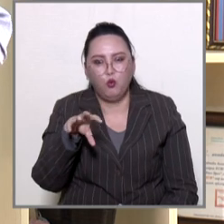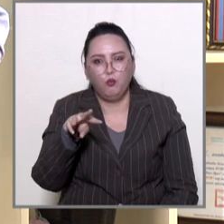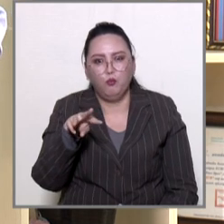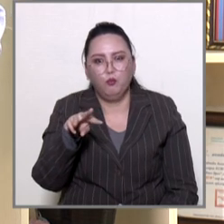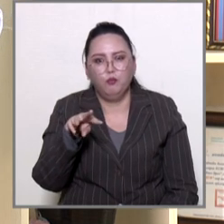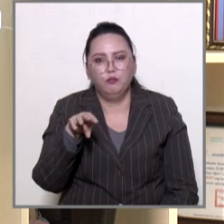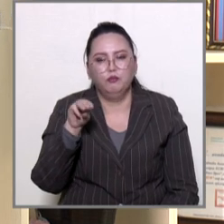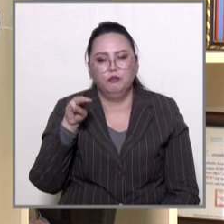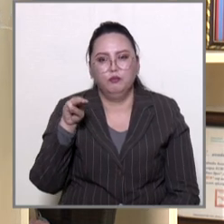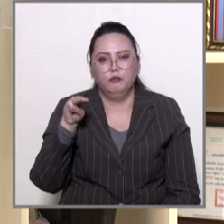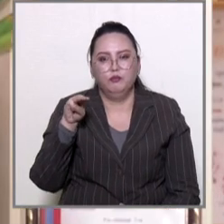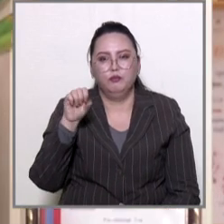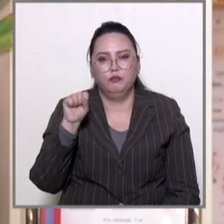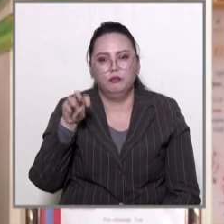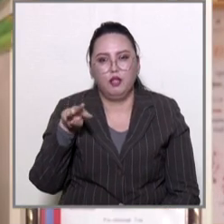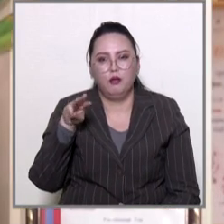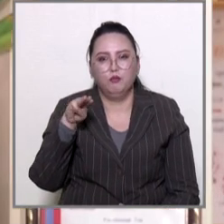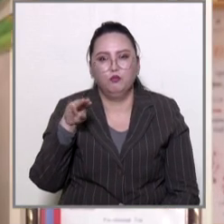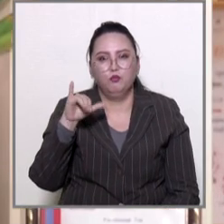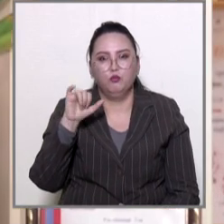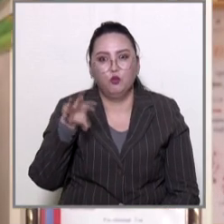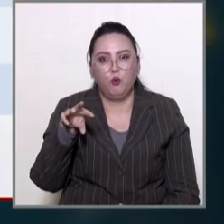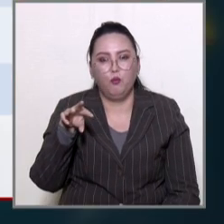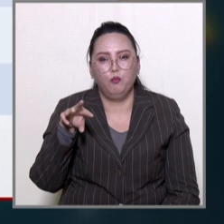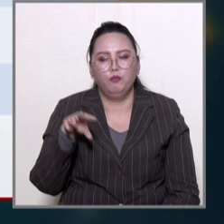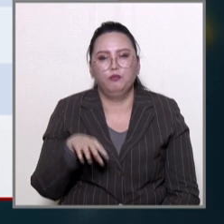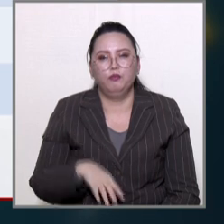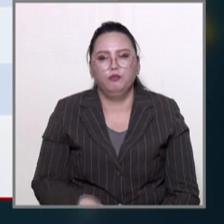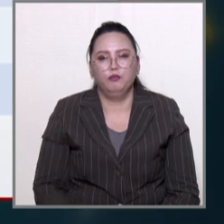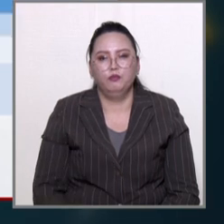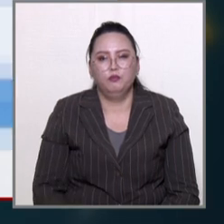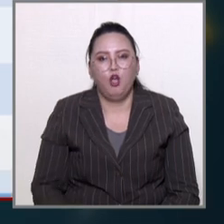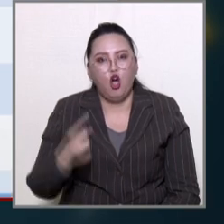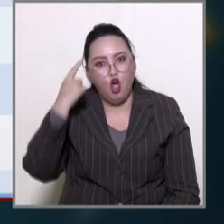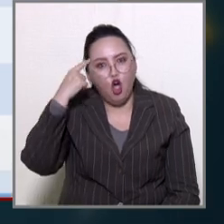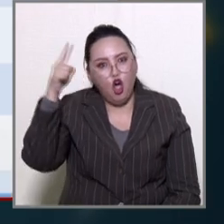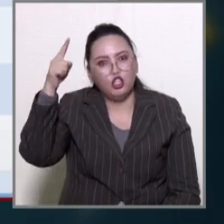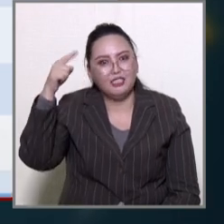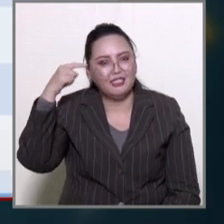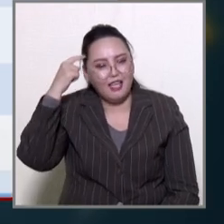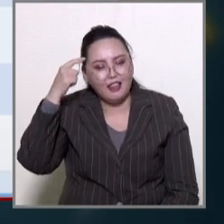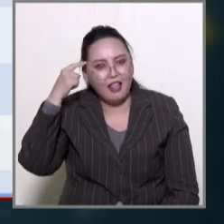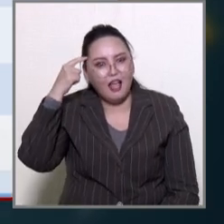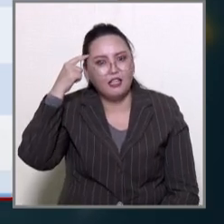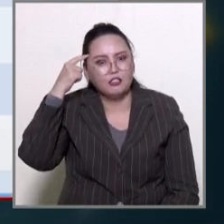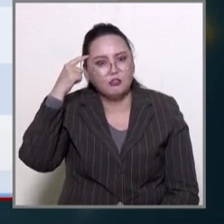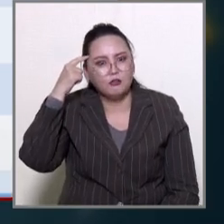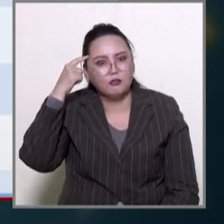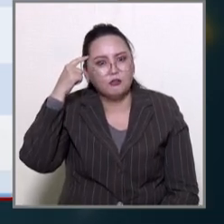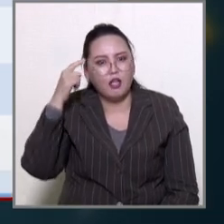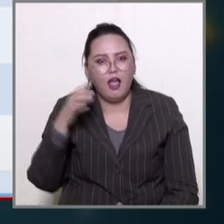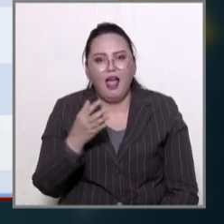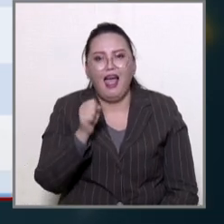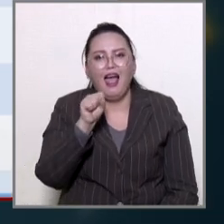байгааг та бүхэн харсан байгаа. Энэ там тум гэдгийн хэлцэн гол санаа нь л аливаа зүйлийг бол дөнгөж өнгөч төдий